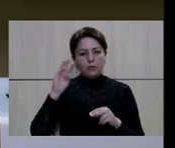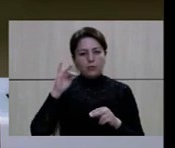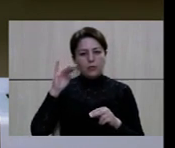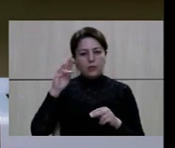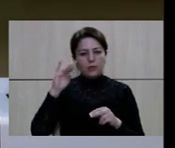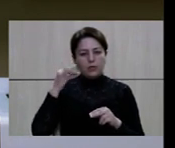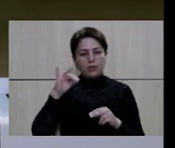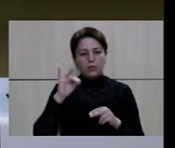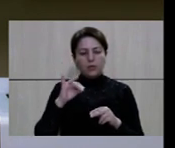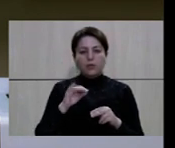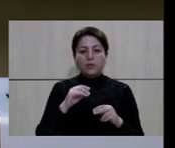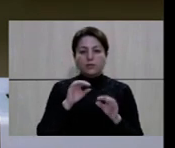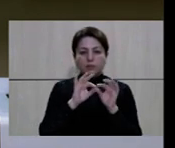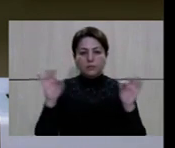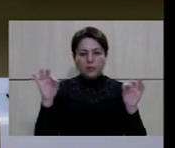foydalaniladi.